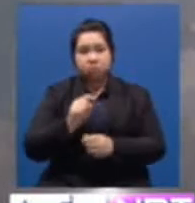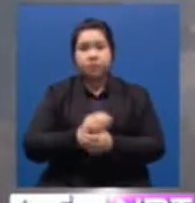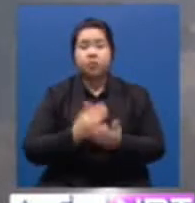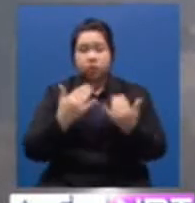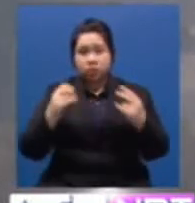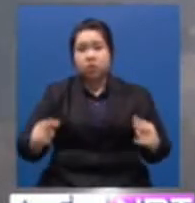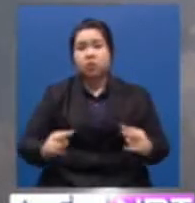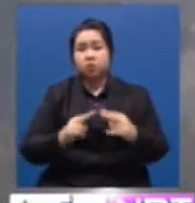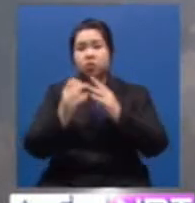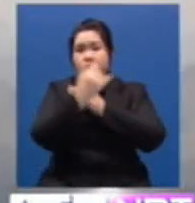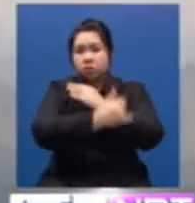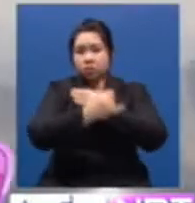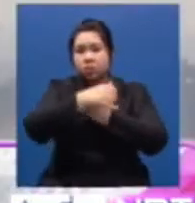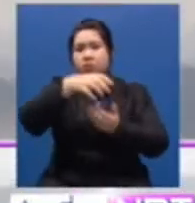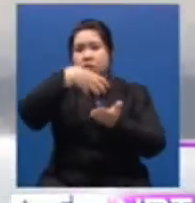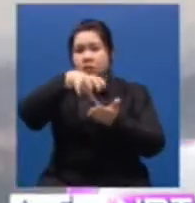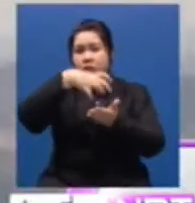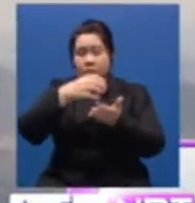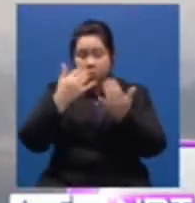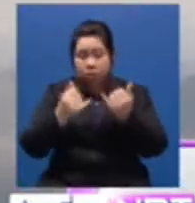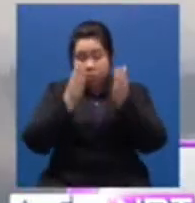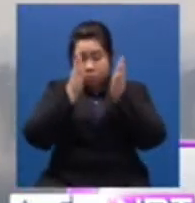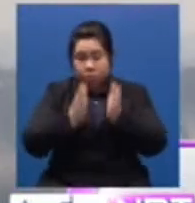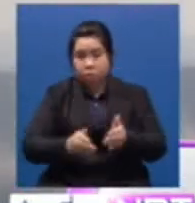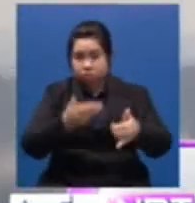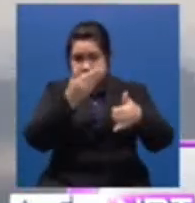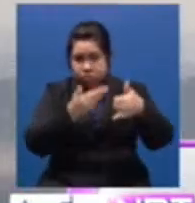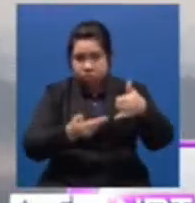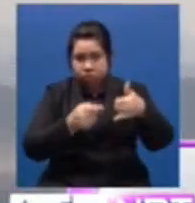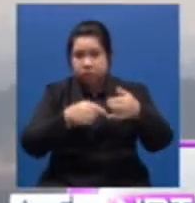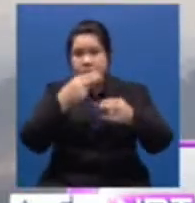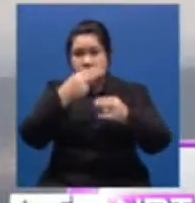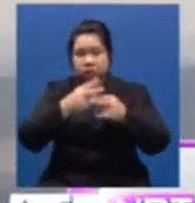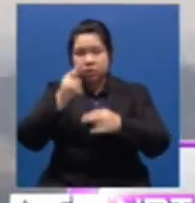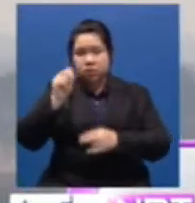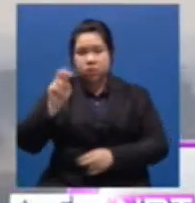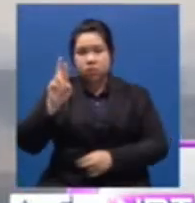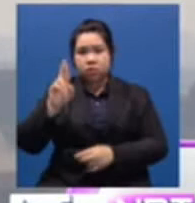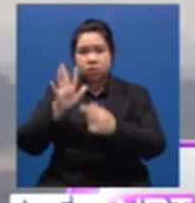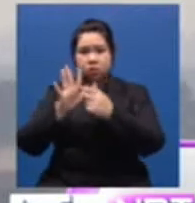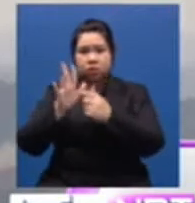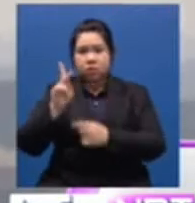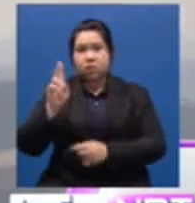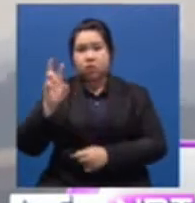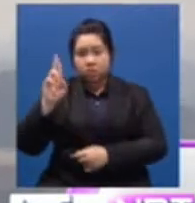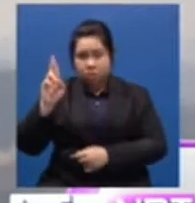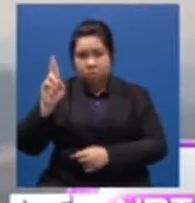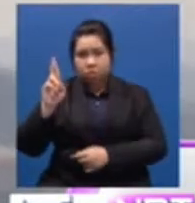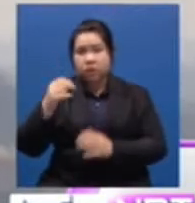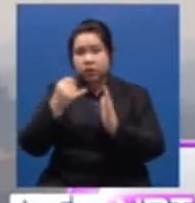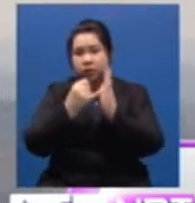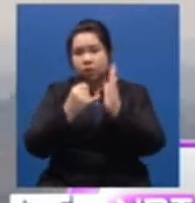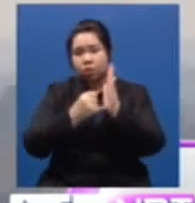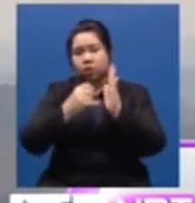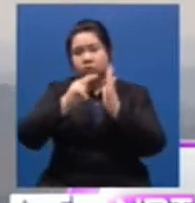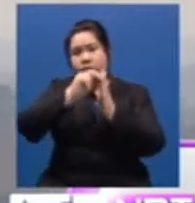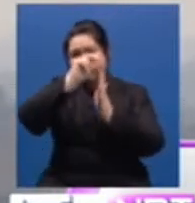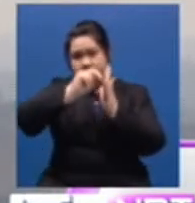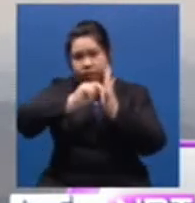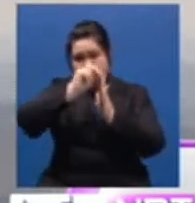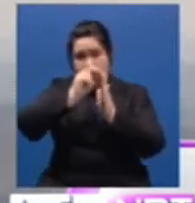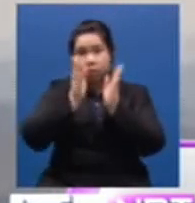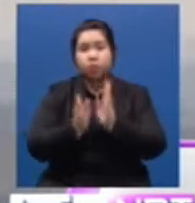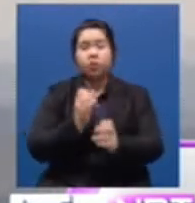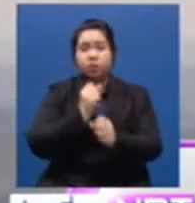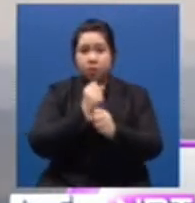ประเทศรายงานว่าคนงานไทยที่เสียชีวิตคือนานนรากรกิติยากุลชาวอำเภอปัวจังหวัดน่านซึ่งเป็นคนงาน